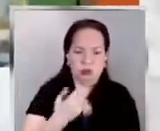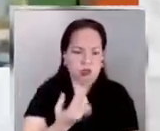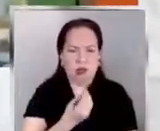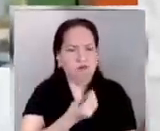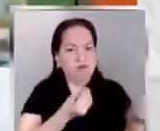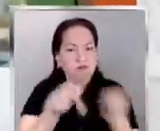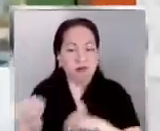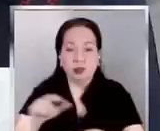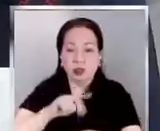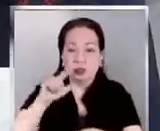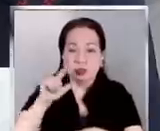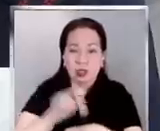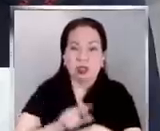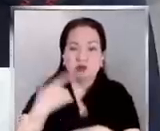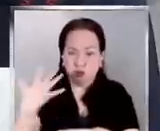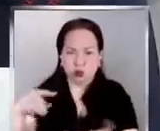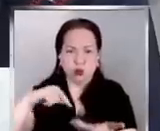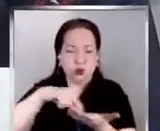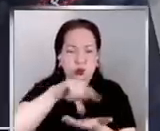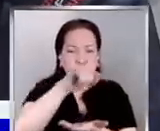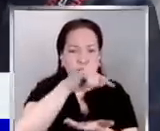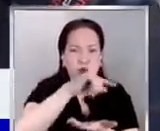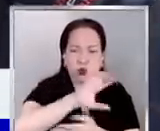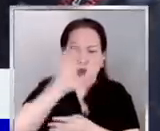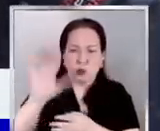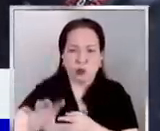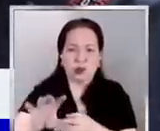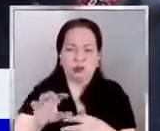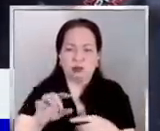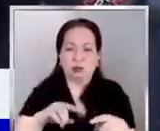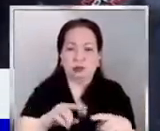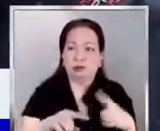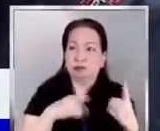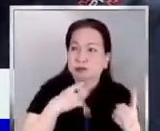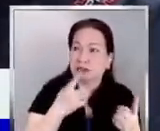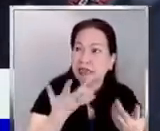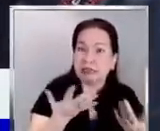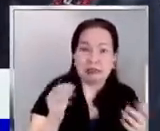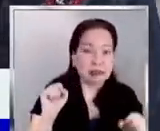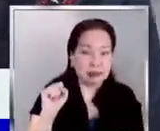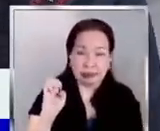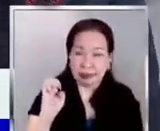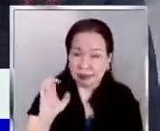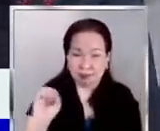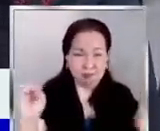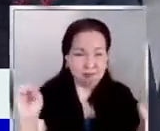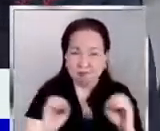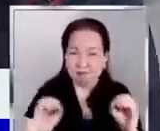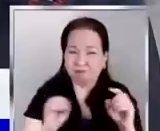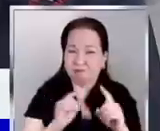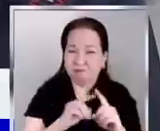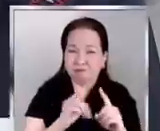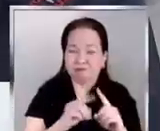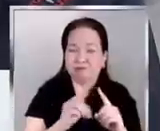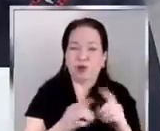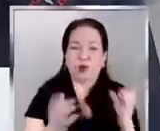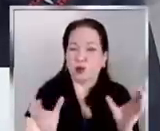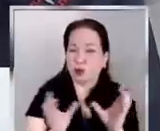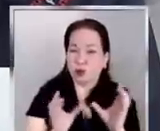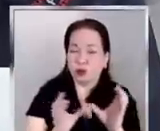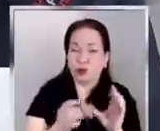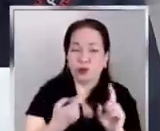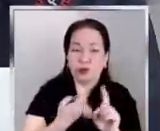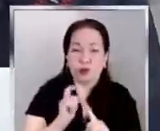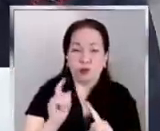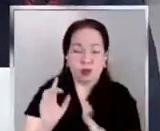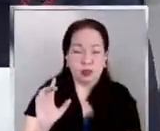na fully paid na. Wala silang SEC clearance or wala din silang clearance or certification coming from the Department of